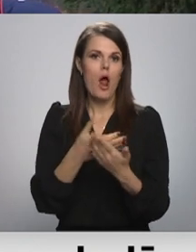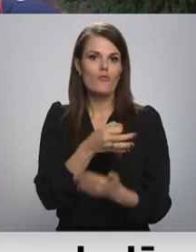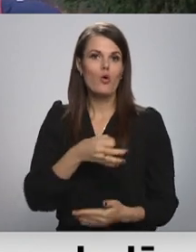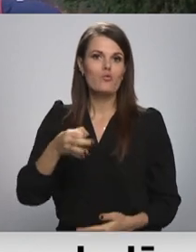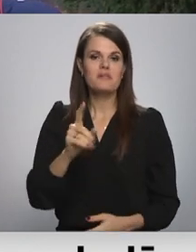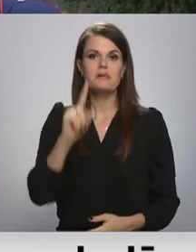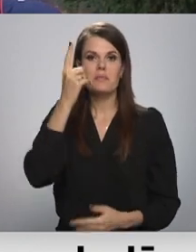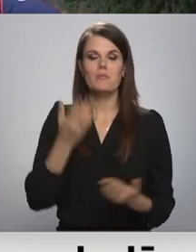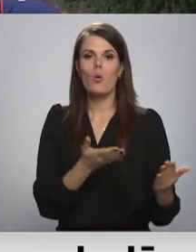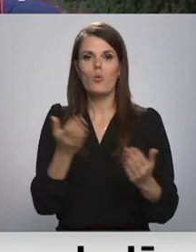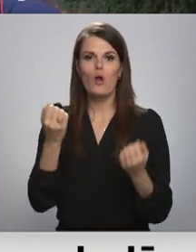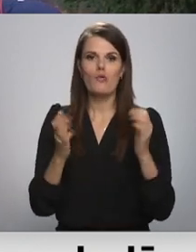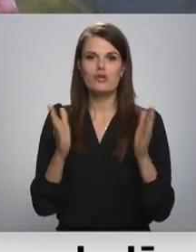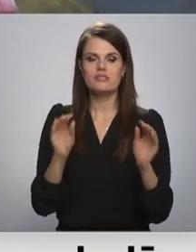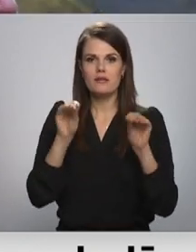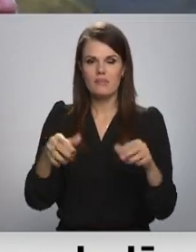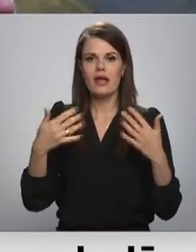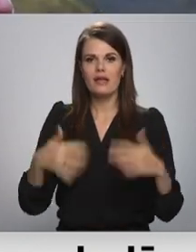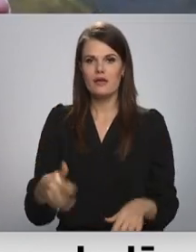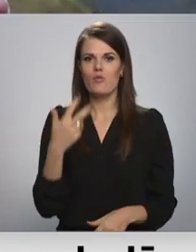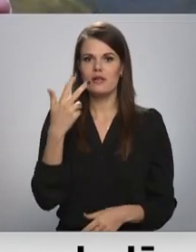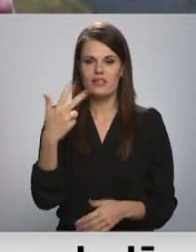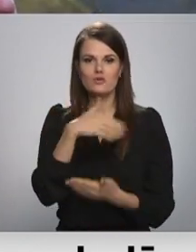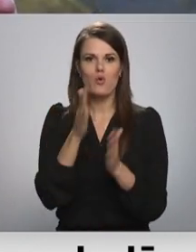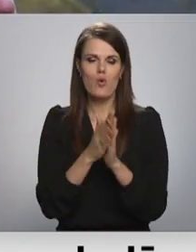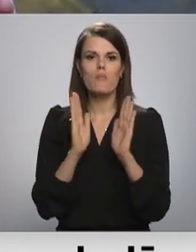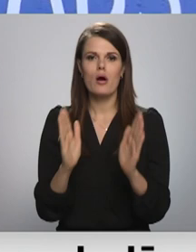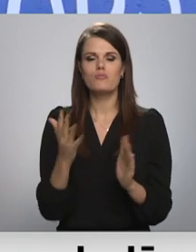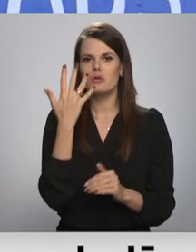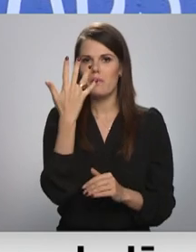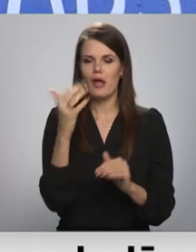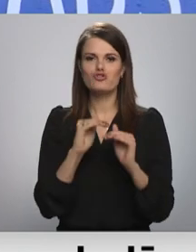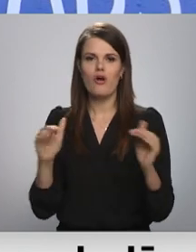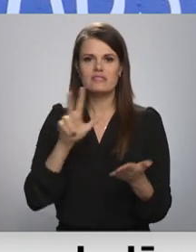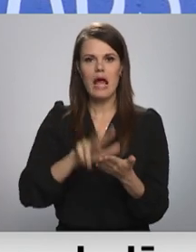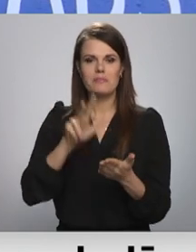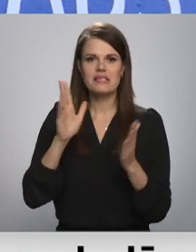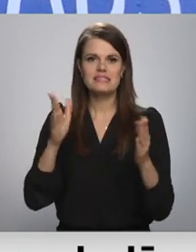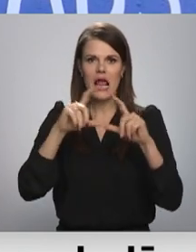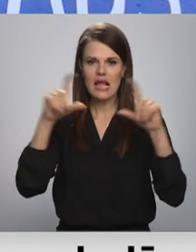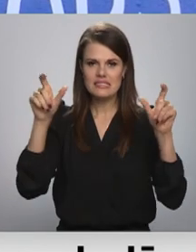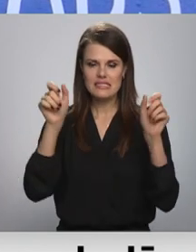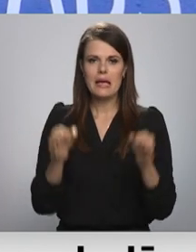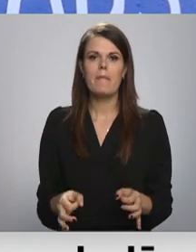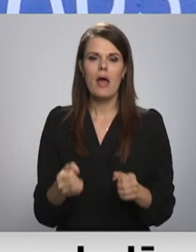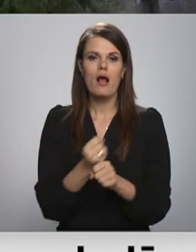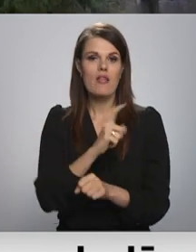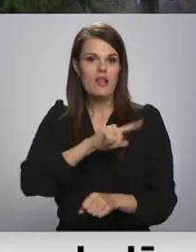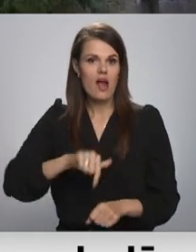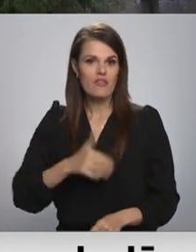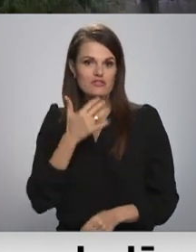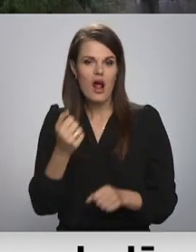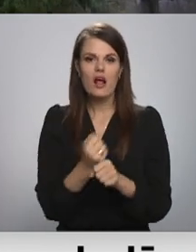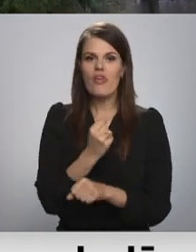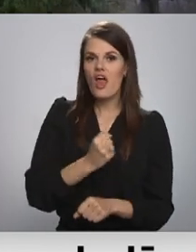kur uz autoceļiem uzstādītas jau trīs, no kopskaitā piecām oficiāli apstiprinātajām ceļa zīmēm gan latviski, gan latgaliski.